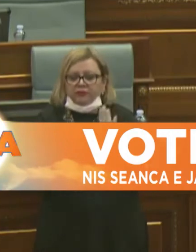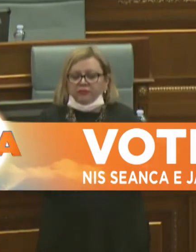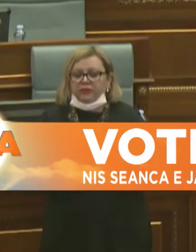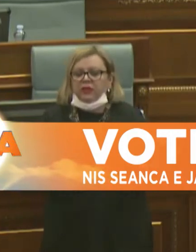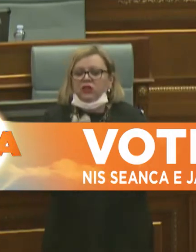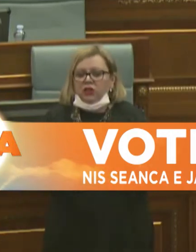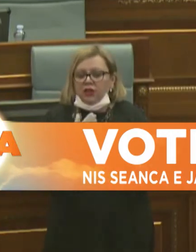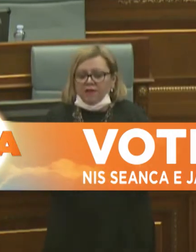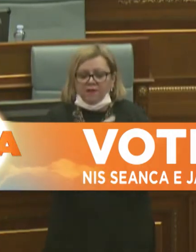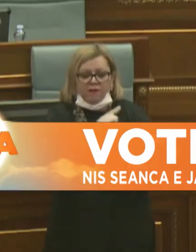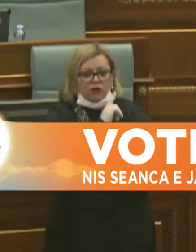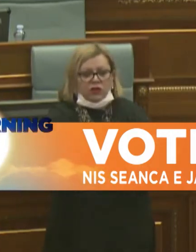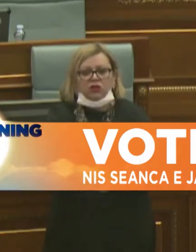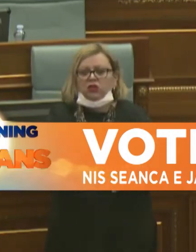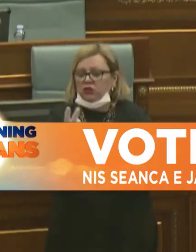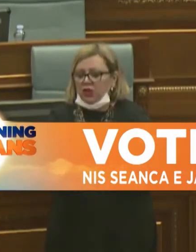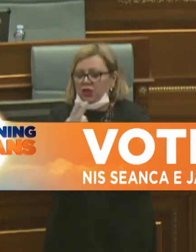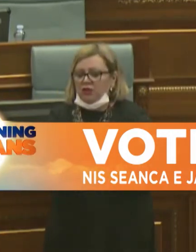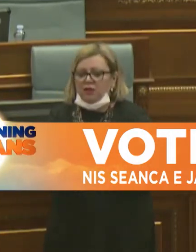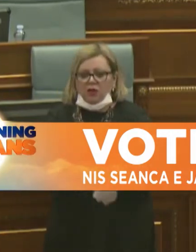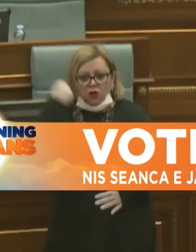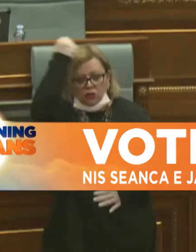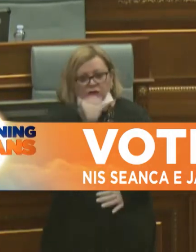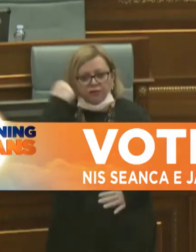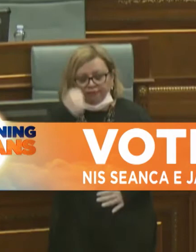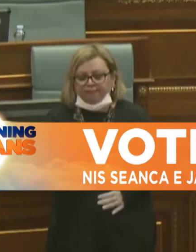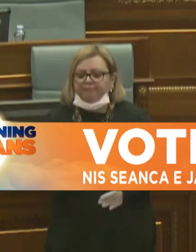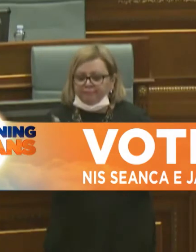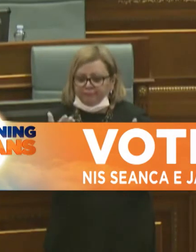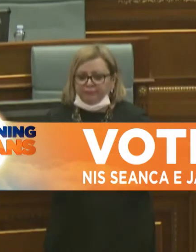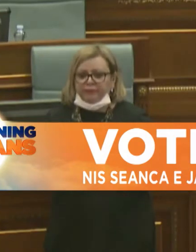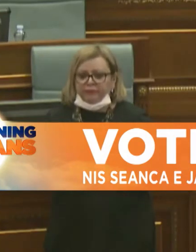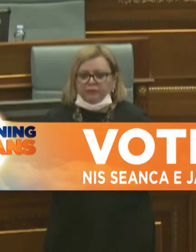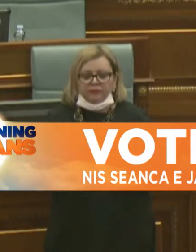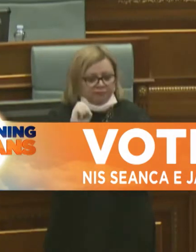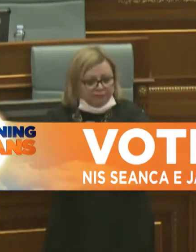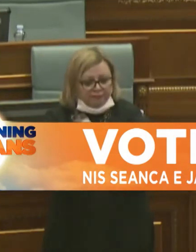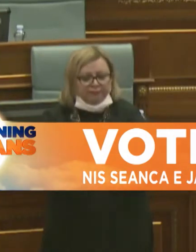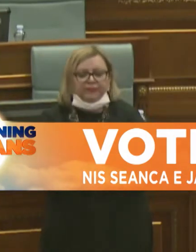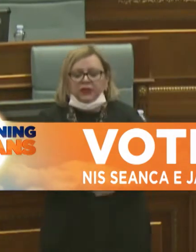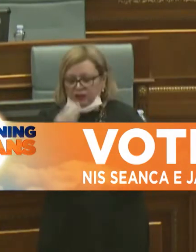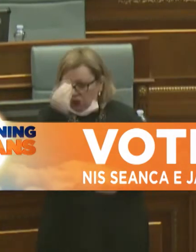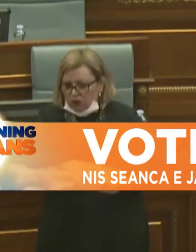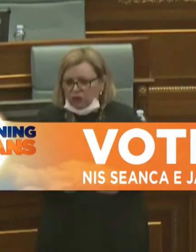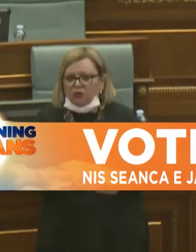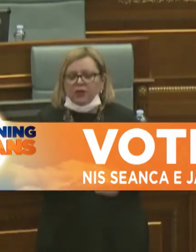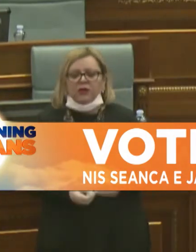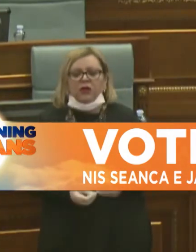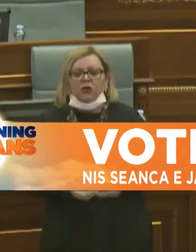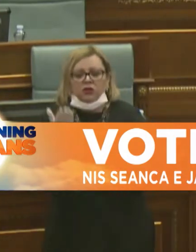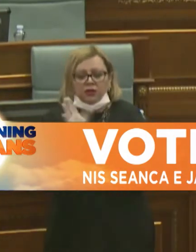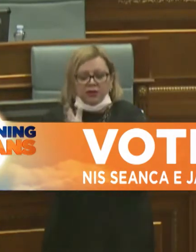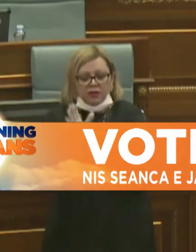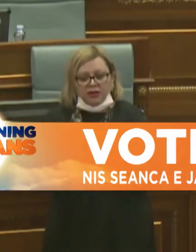por mbi gjitha forcën e shtetit të Kosovës. Mbi këto postulate të nderuar deputet, ne do të bazojmë